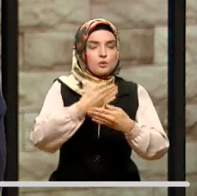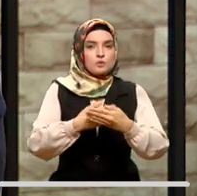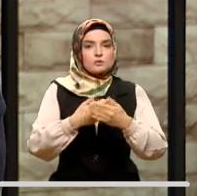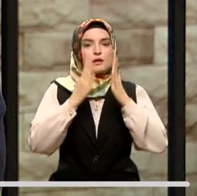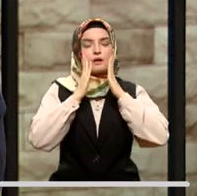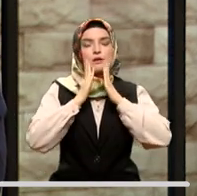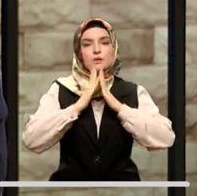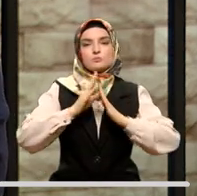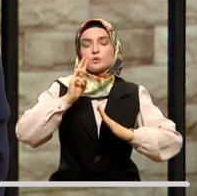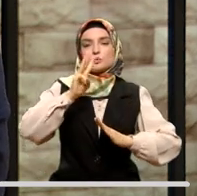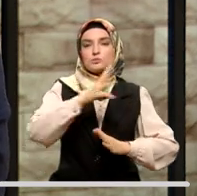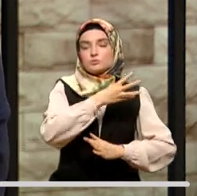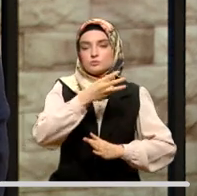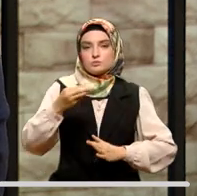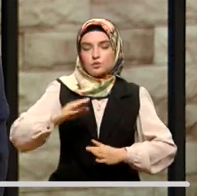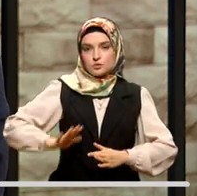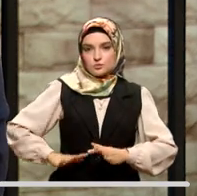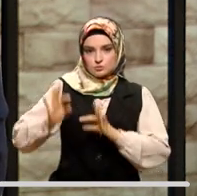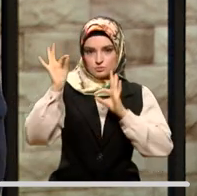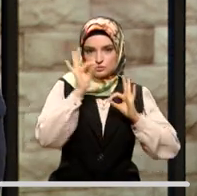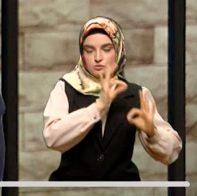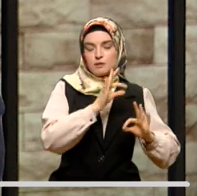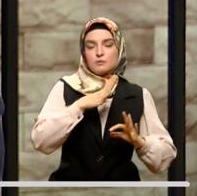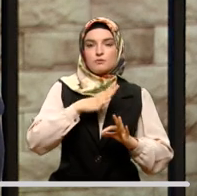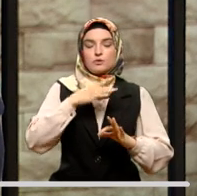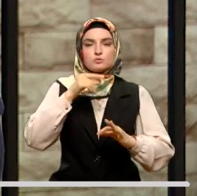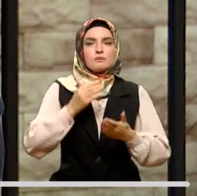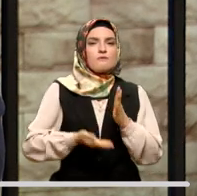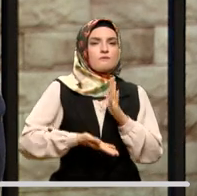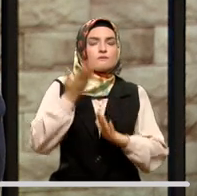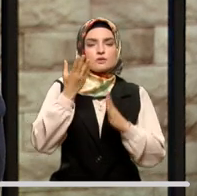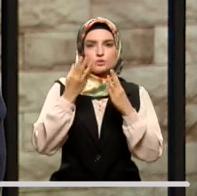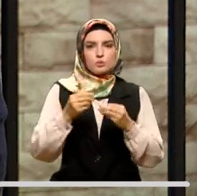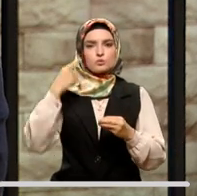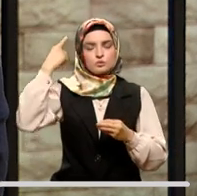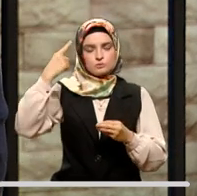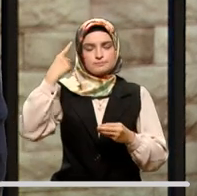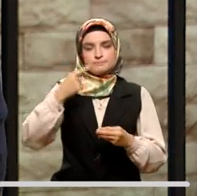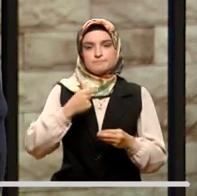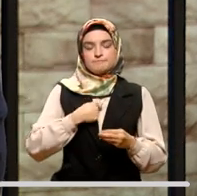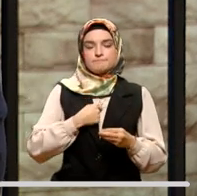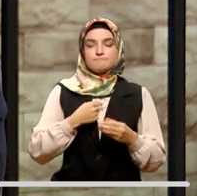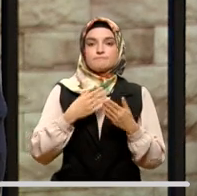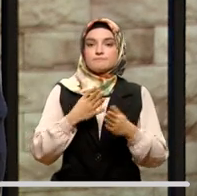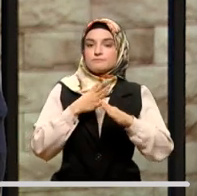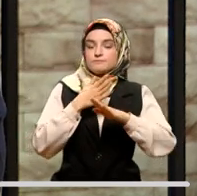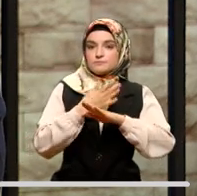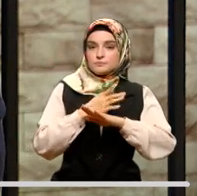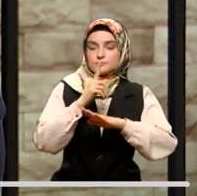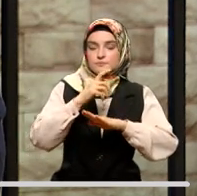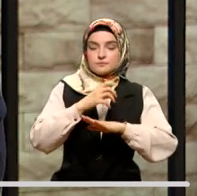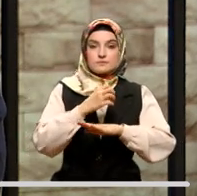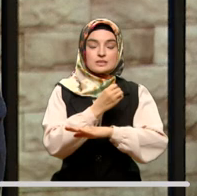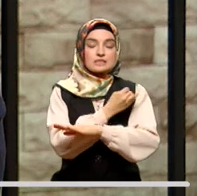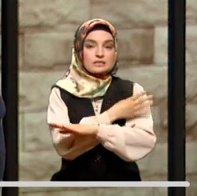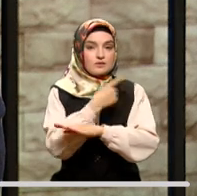çocuğumuza ulaşmışız. Bu 3 milyonun daha fazla olduğunu düşünüyorum. Çünkü bir sınıfta